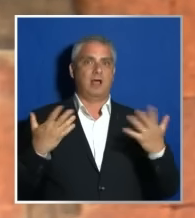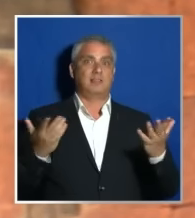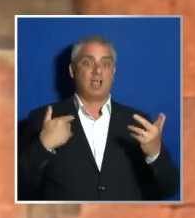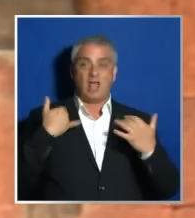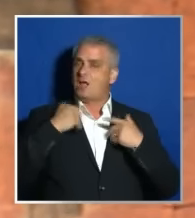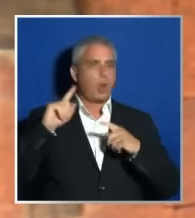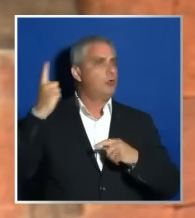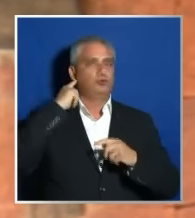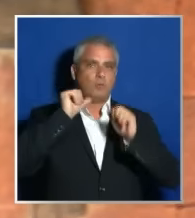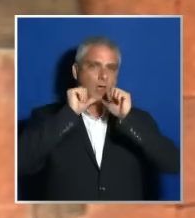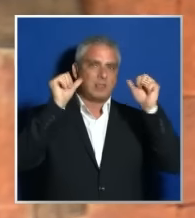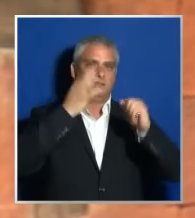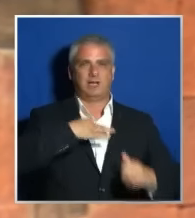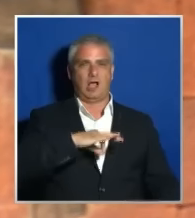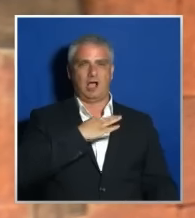זעקתנו לא נשמעה,